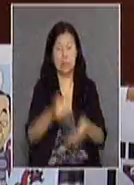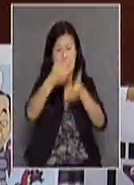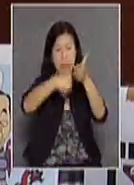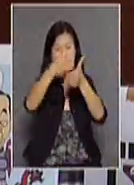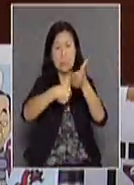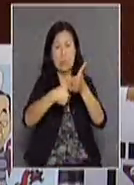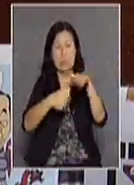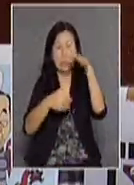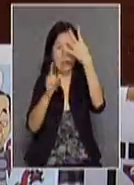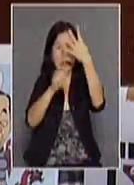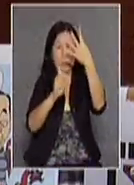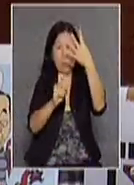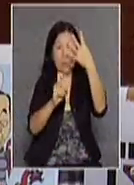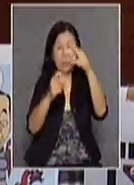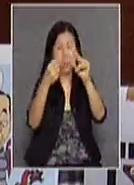減